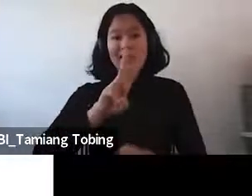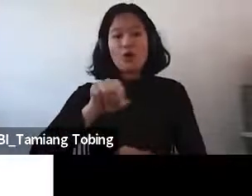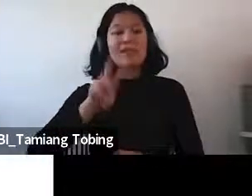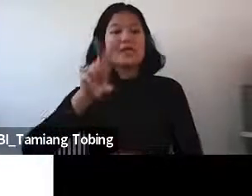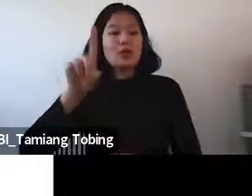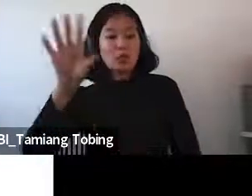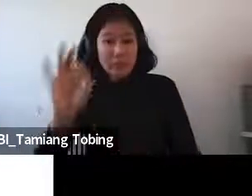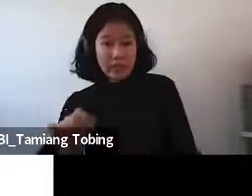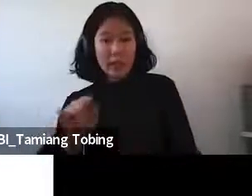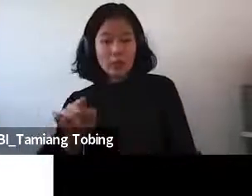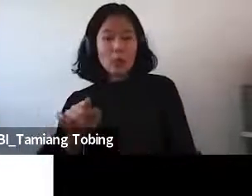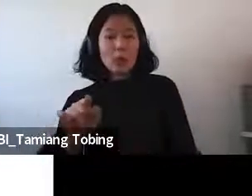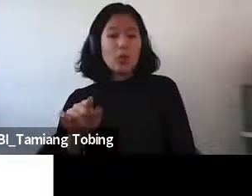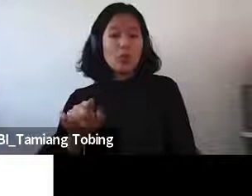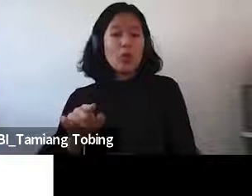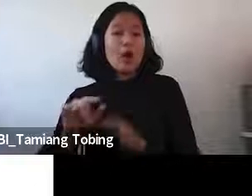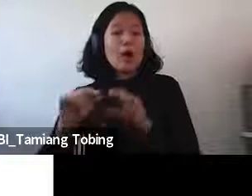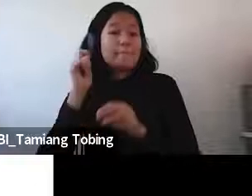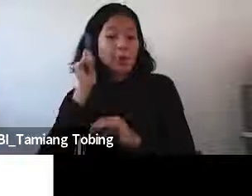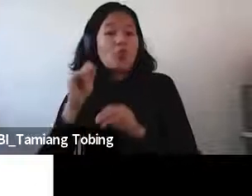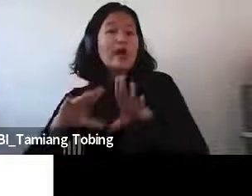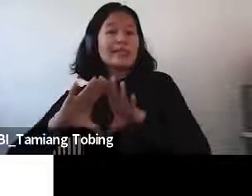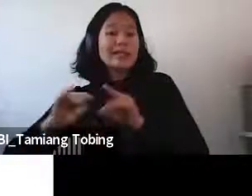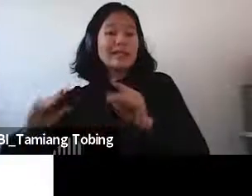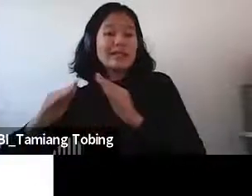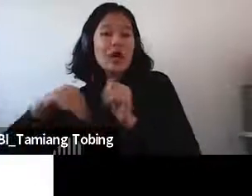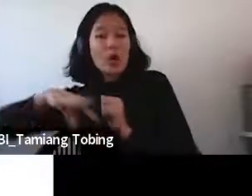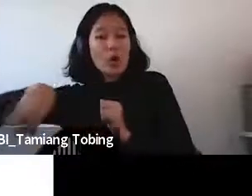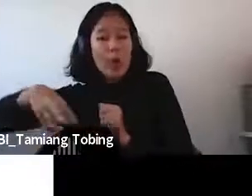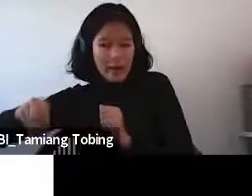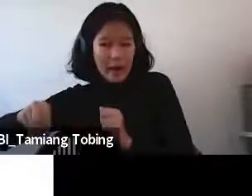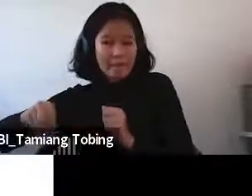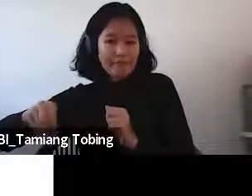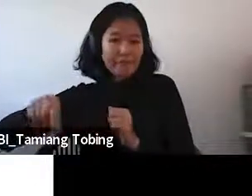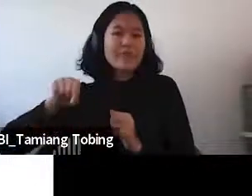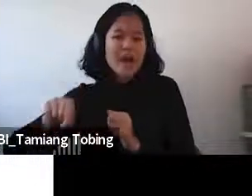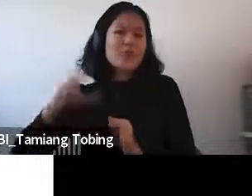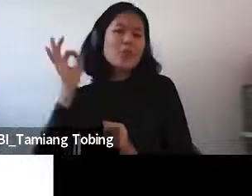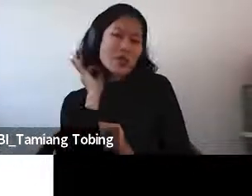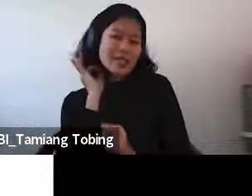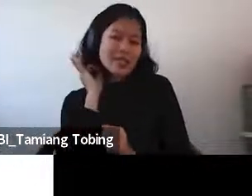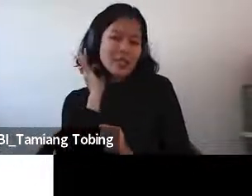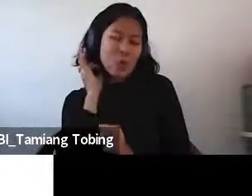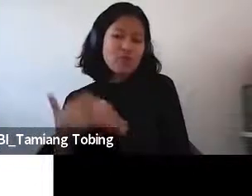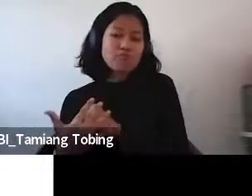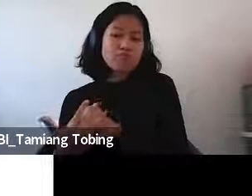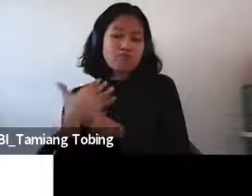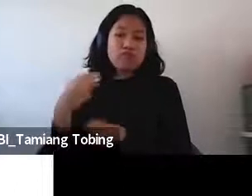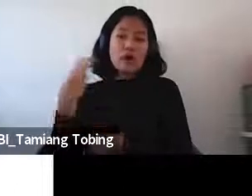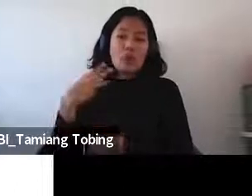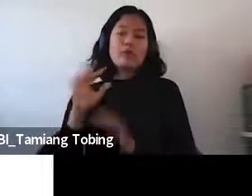23,31% perempuan itu berstatus sebagai pekerja keluarga yang juga sangat rentan terhadap goncangan ekonomi.